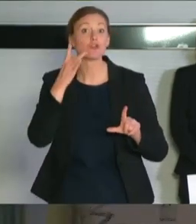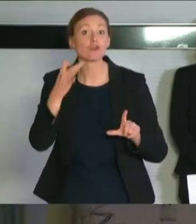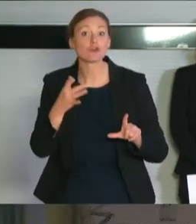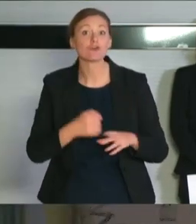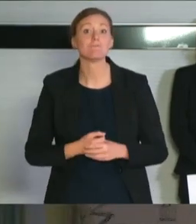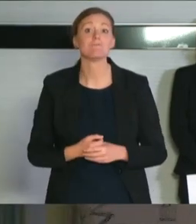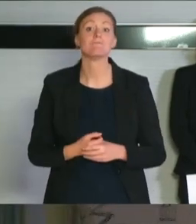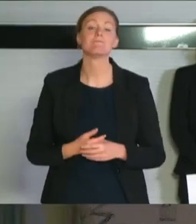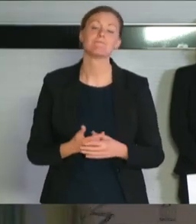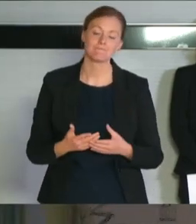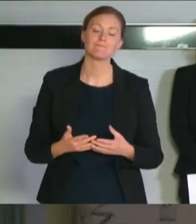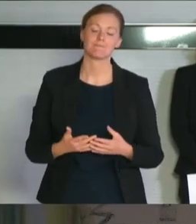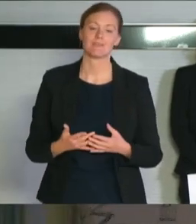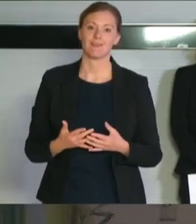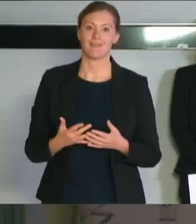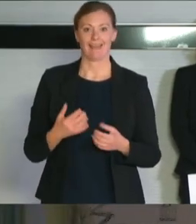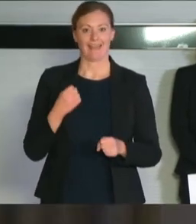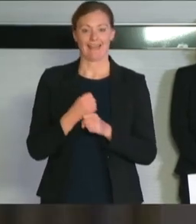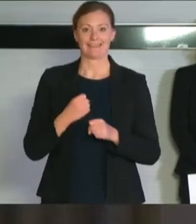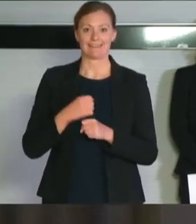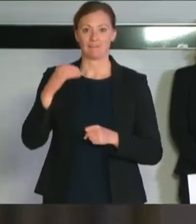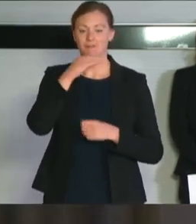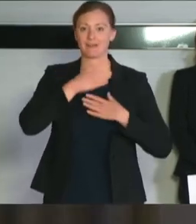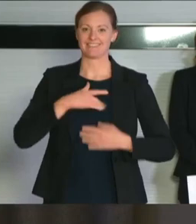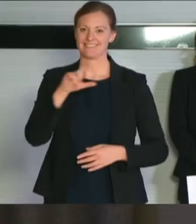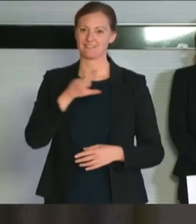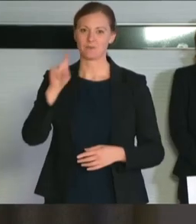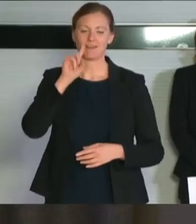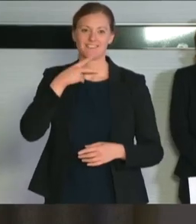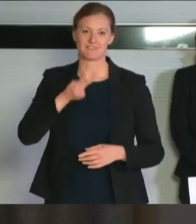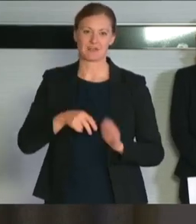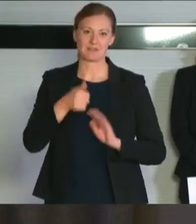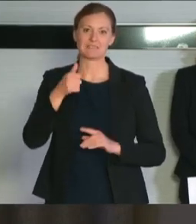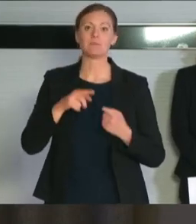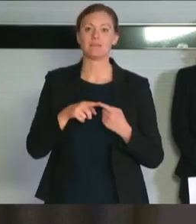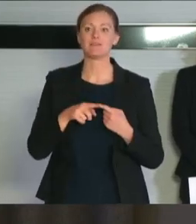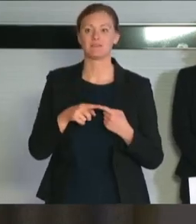Ja, det er jo sånn at det er jo egentlig Folkehelseinstituttet som kan svare på det, men det